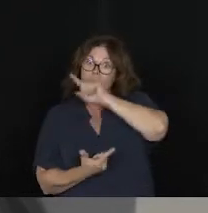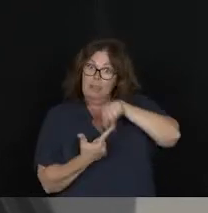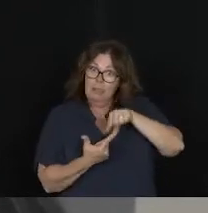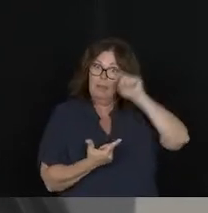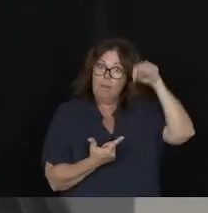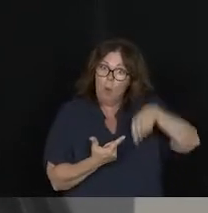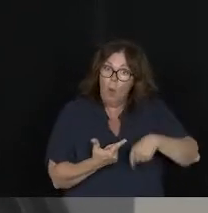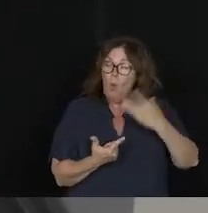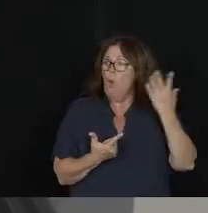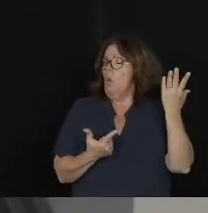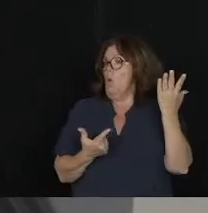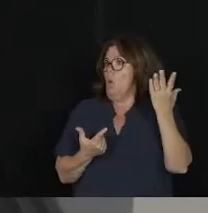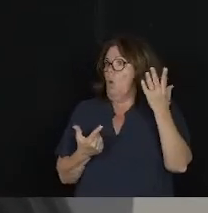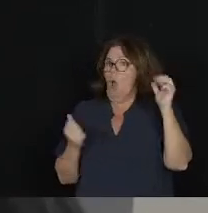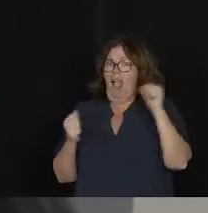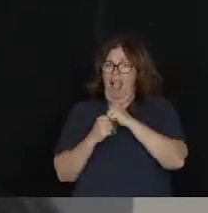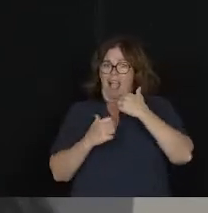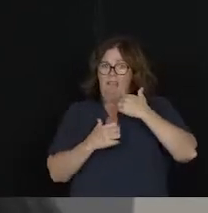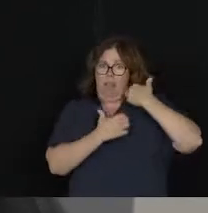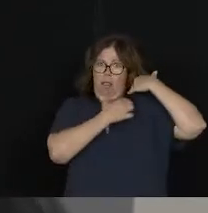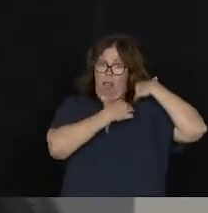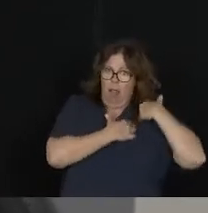progresser avec des feux d'artillerie